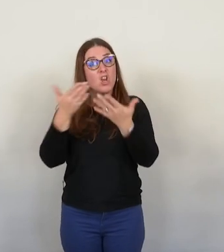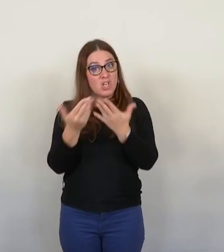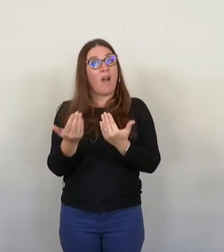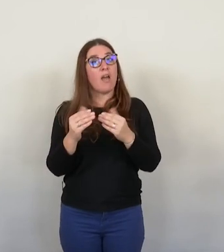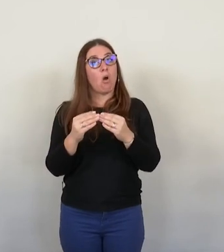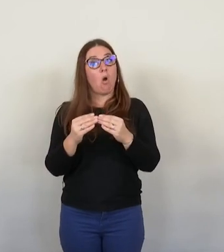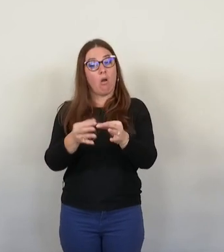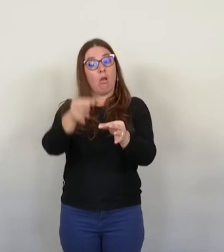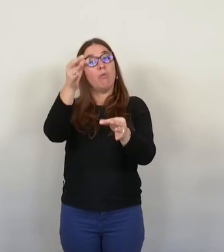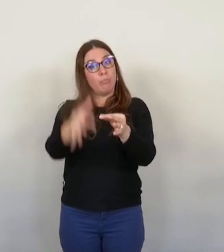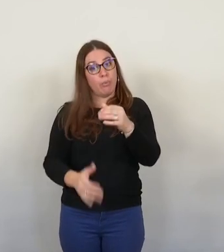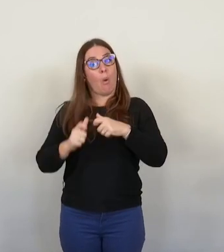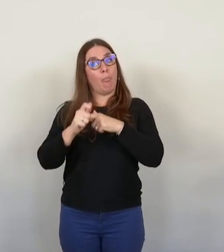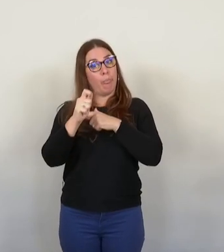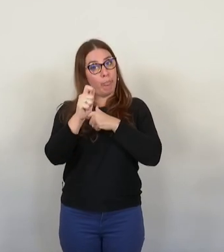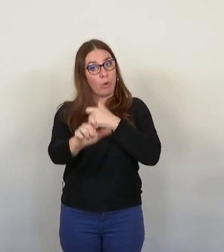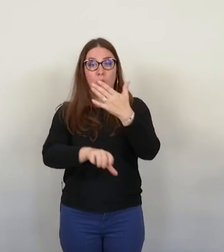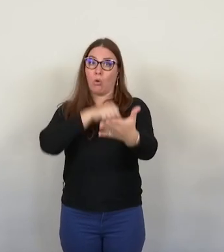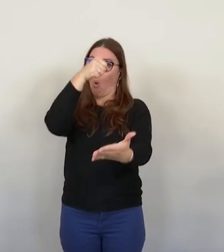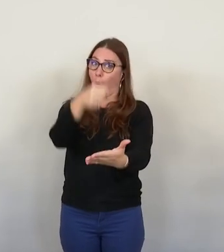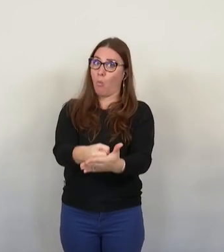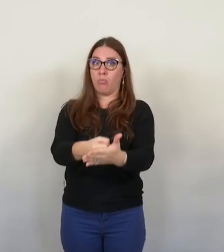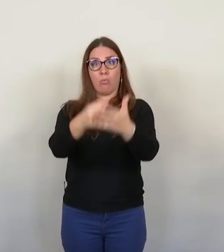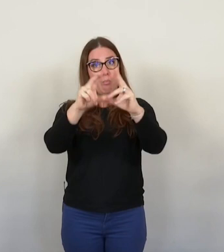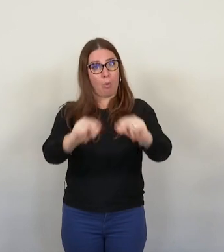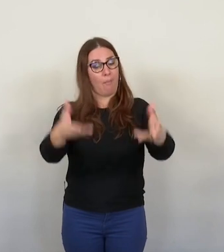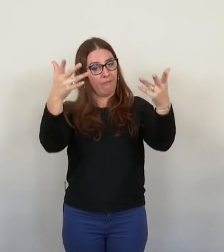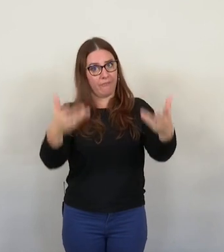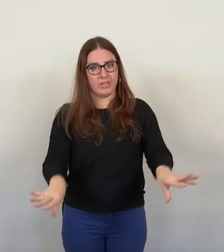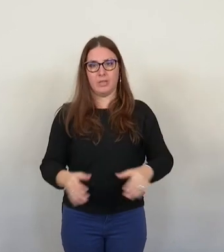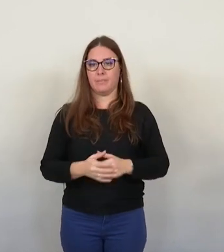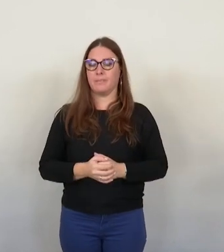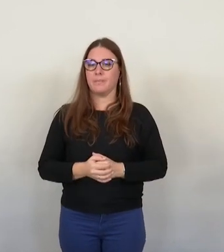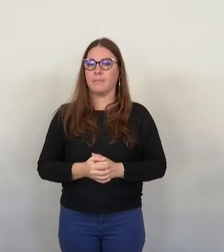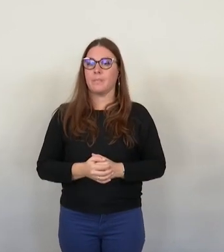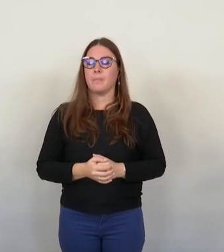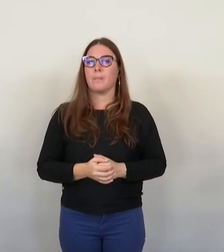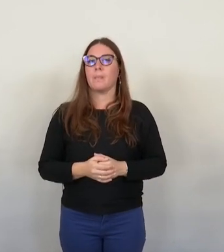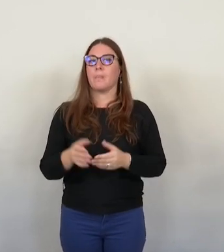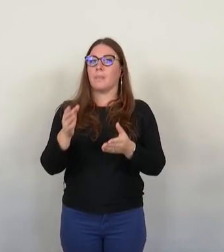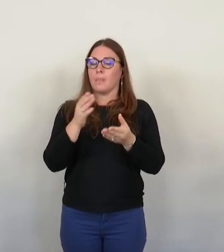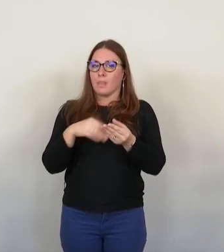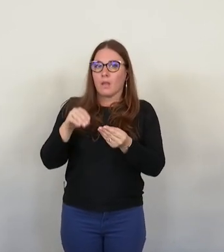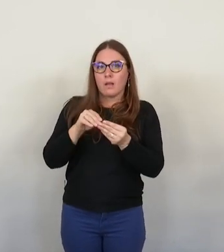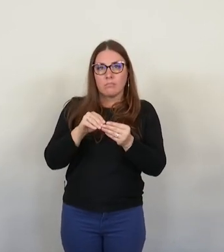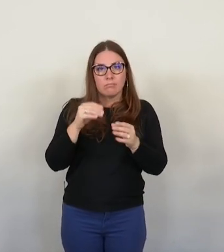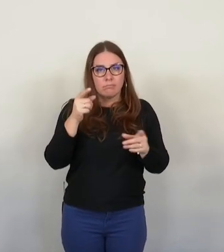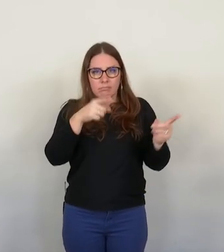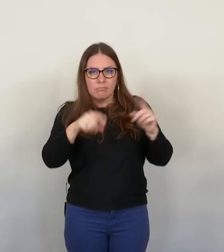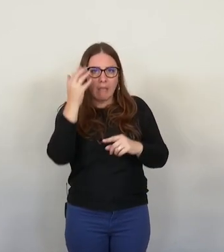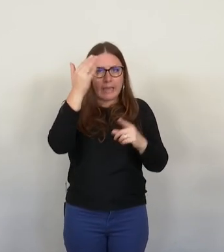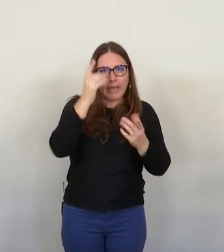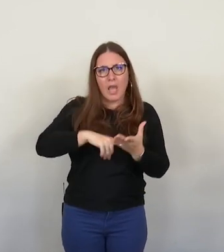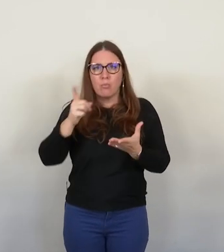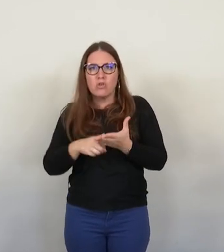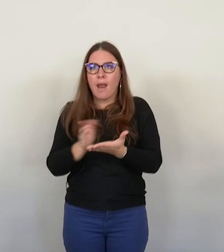procédures seront terminées euh dire aussi peut-être que pour ceux qui s'inquiètent de notre budget